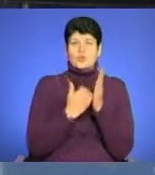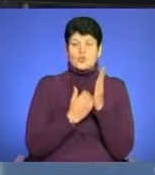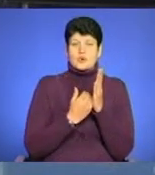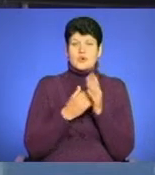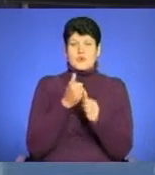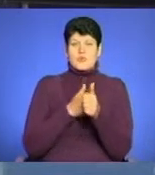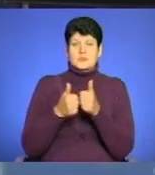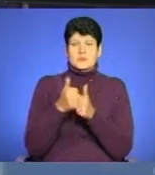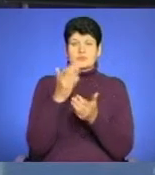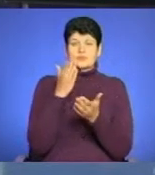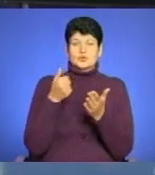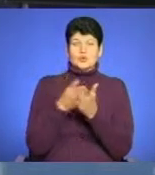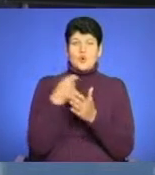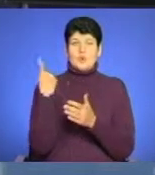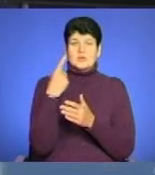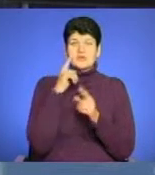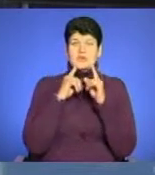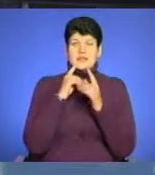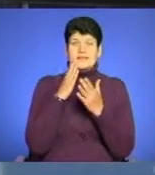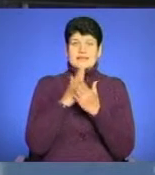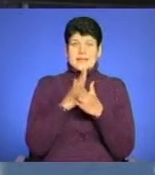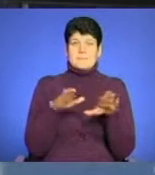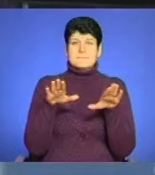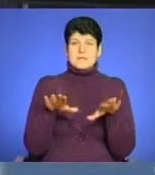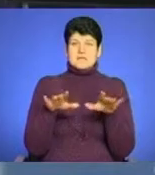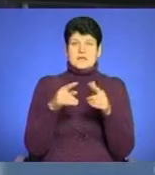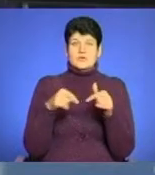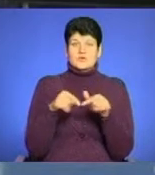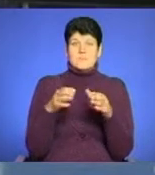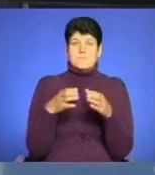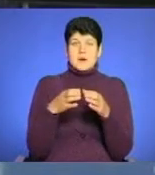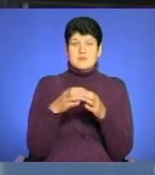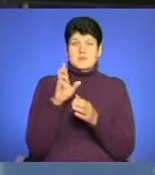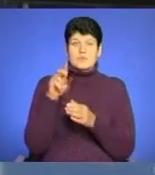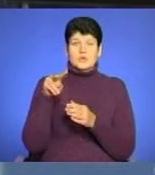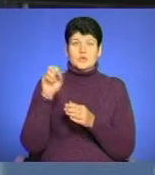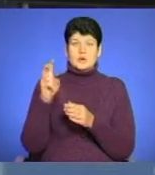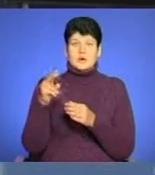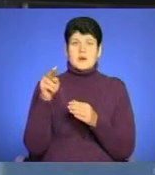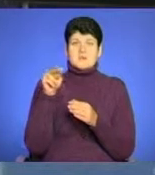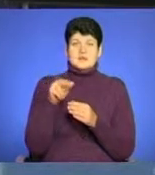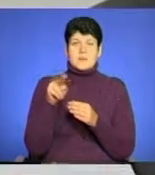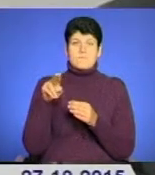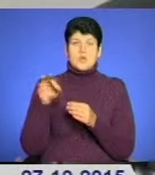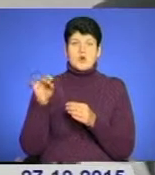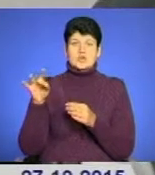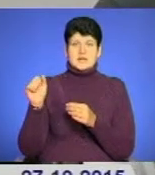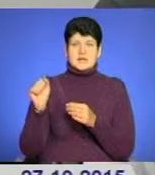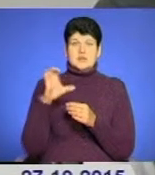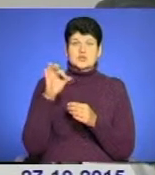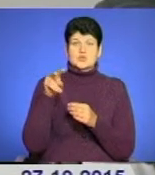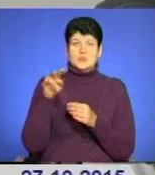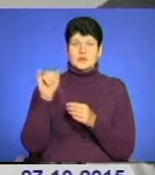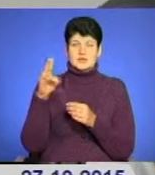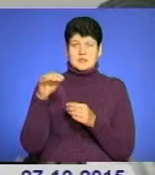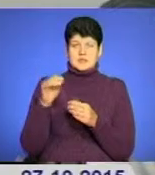фаворитом на виборах до обласної ради є місцева організація партії «Блок Петра Порошенка «Солідарність». Станом